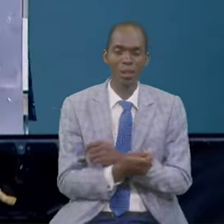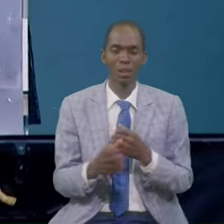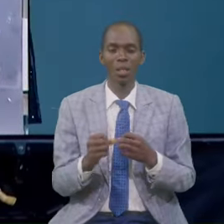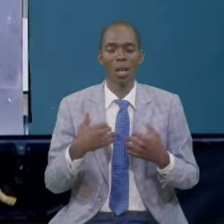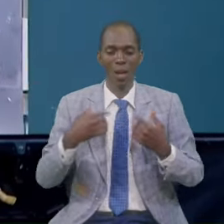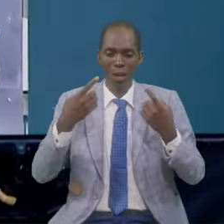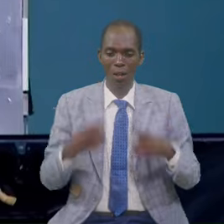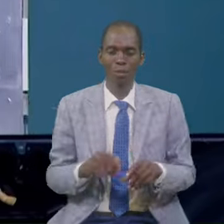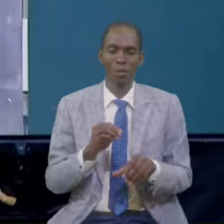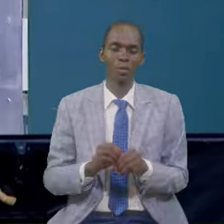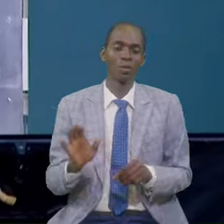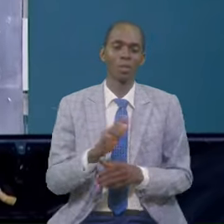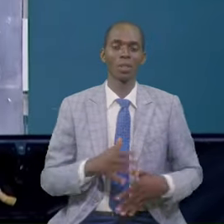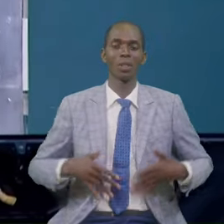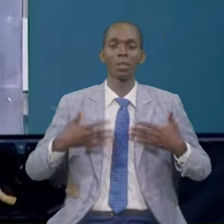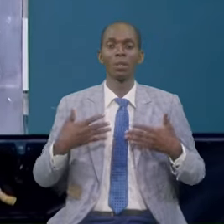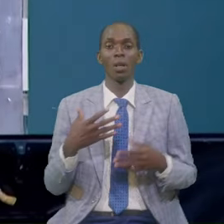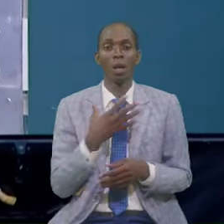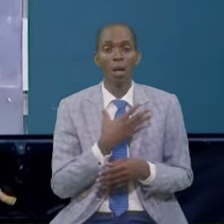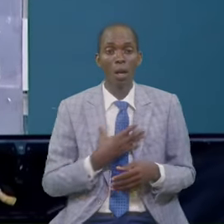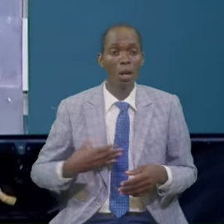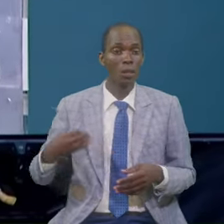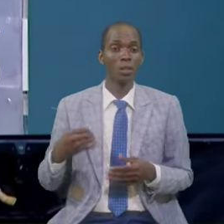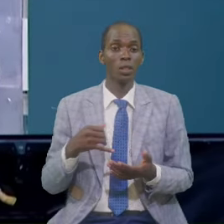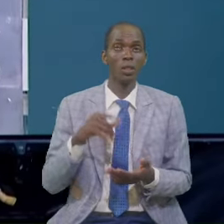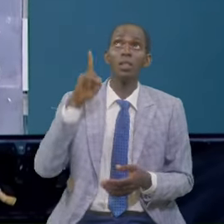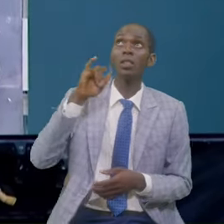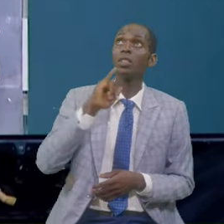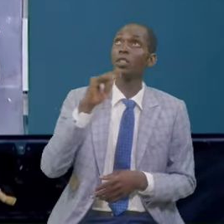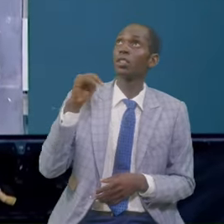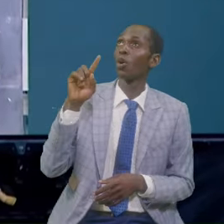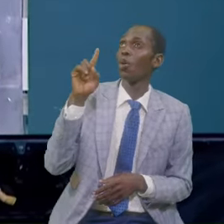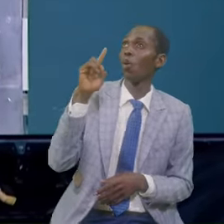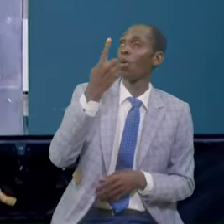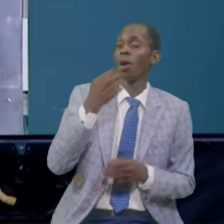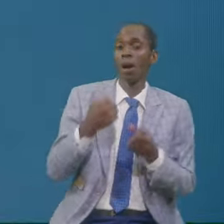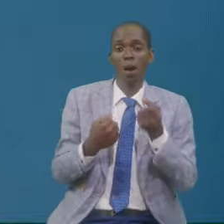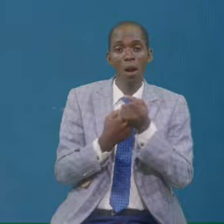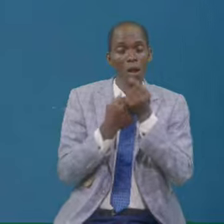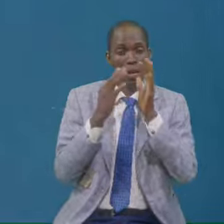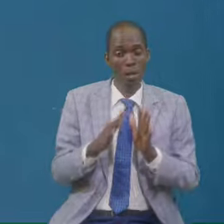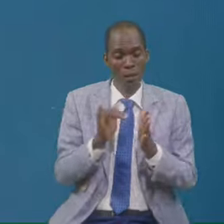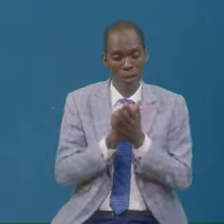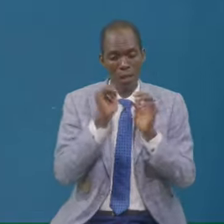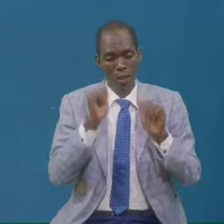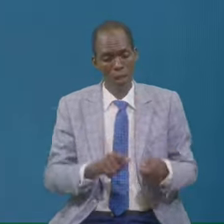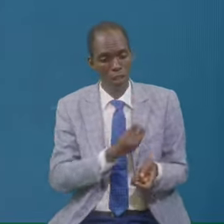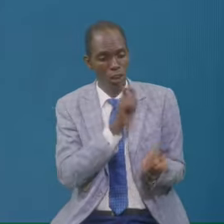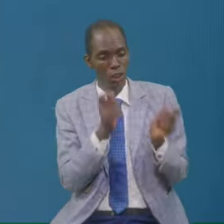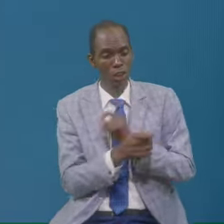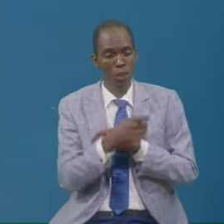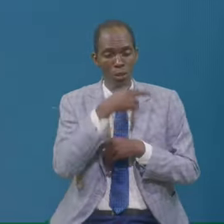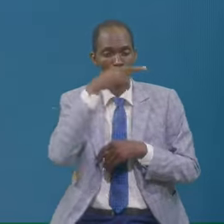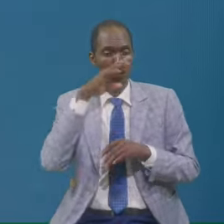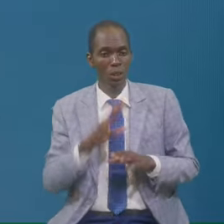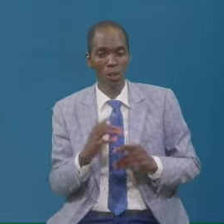రూపాంతరత సంభవించింది. And the only advocate that can change the sinner, the criminal, the offender,